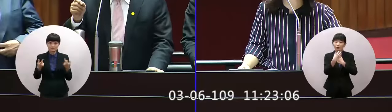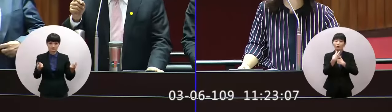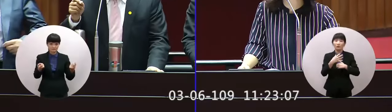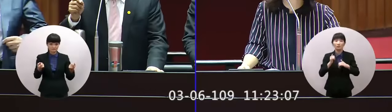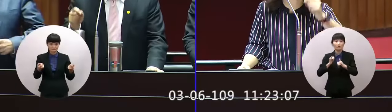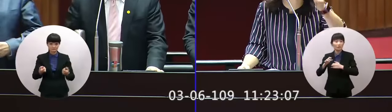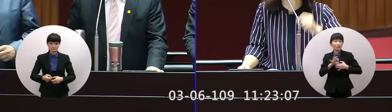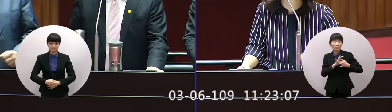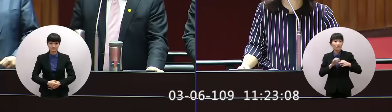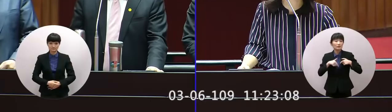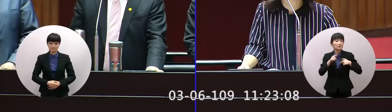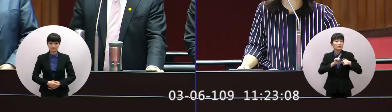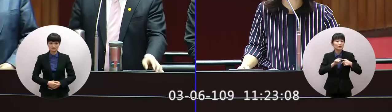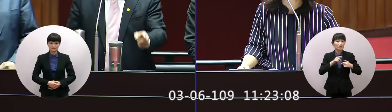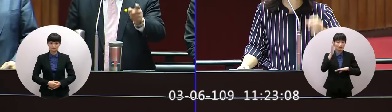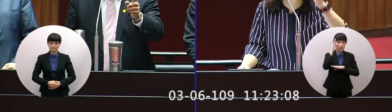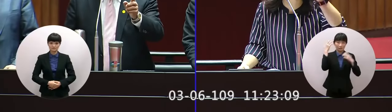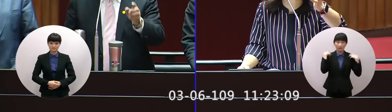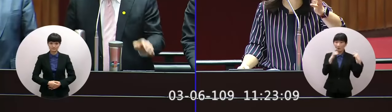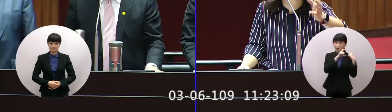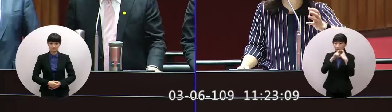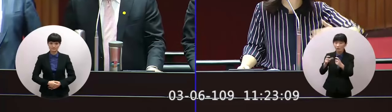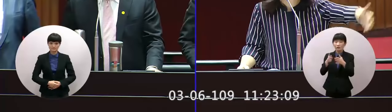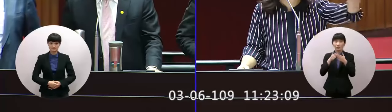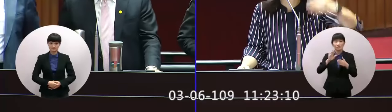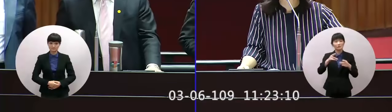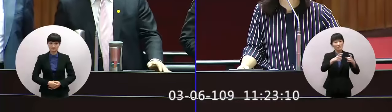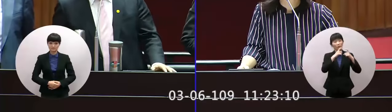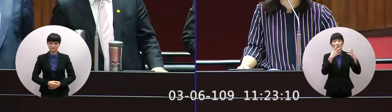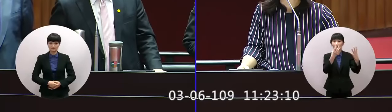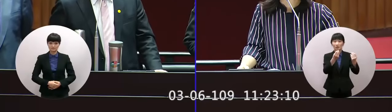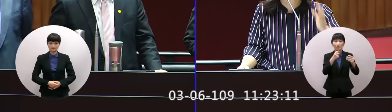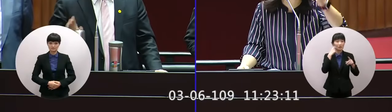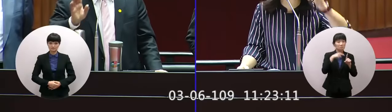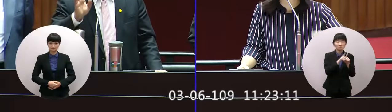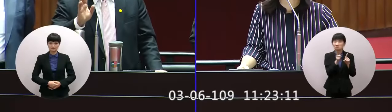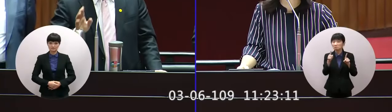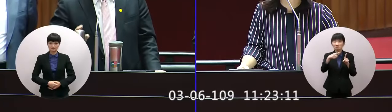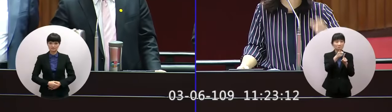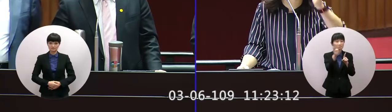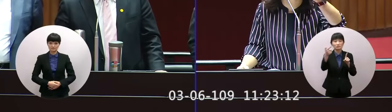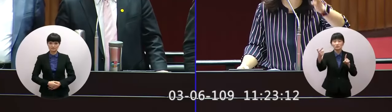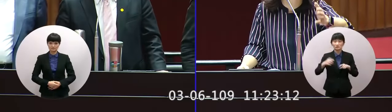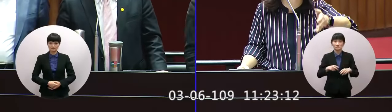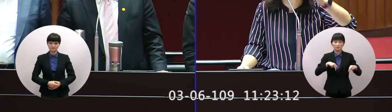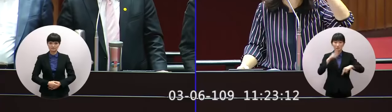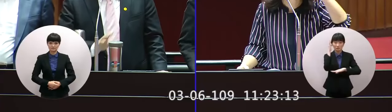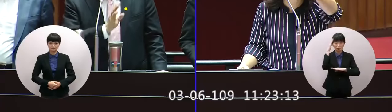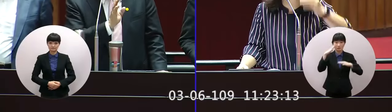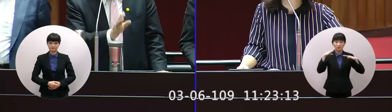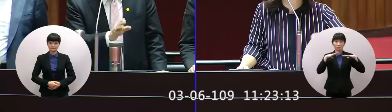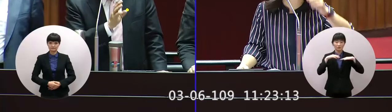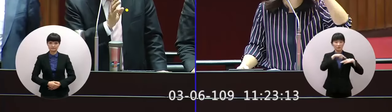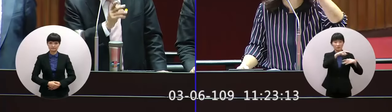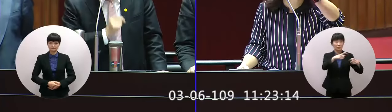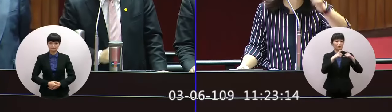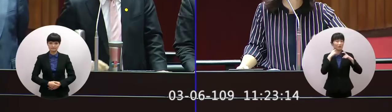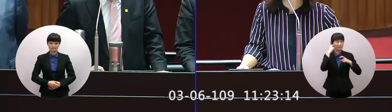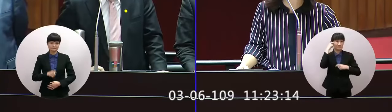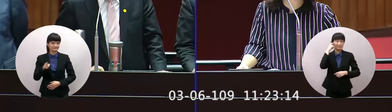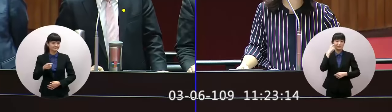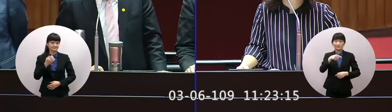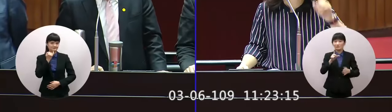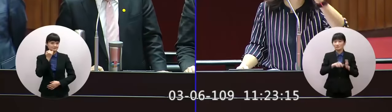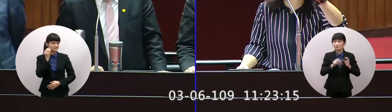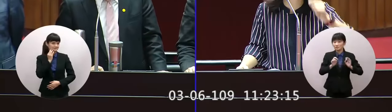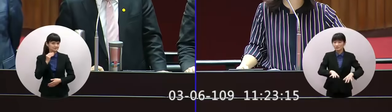民众关心的事情，你们要回答，就你们也不回答，在那边绕。行政官员回答质询，这就是只是